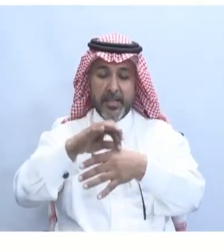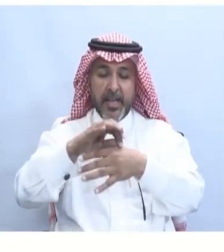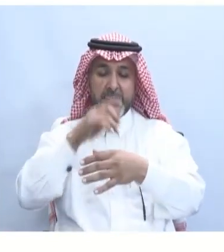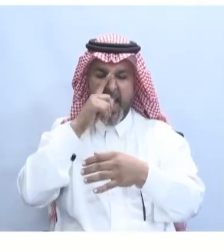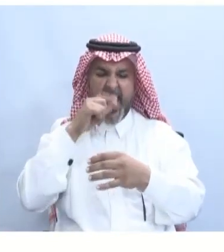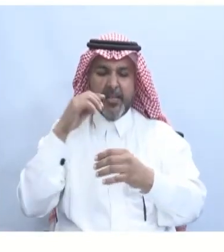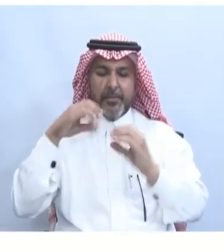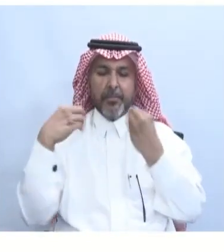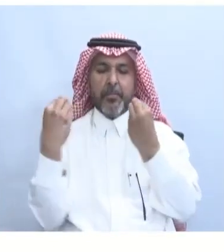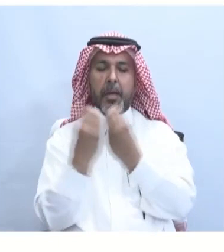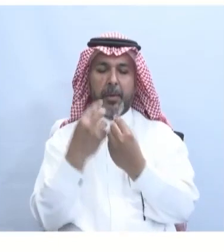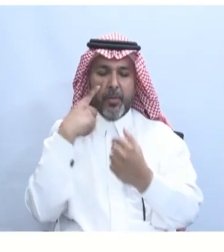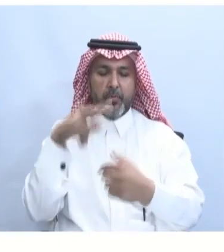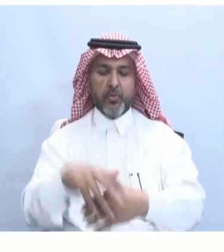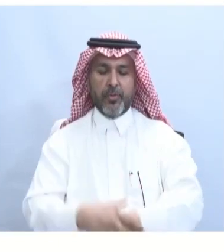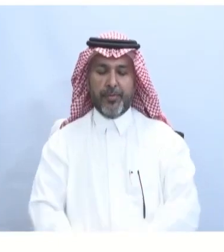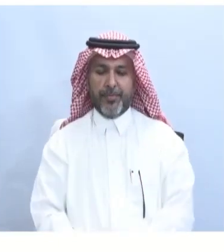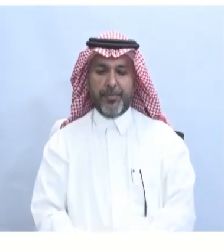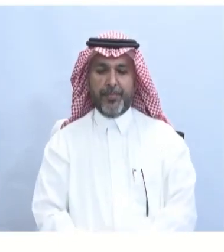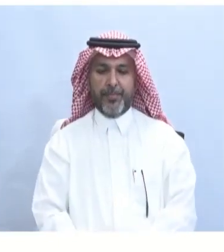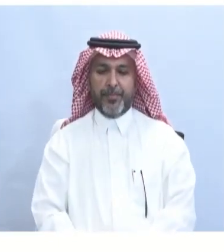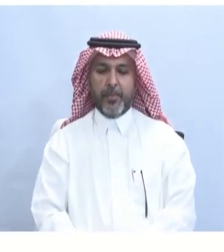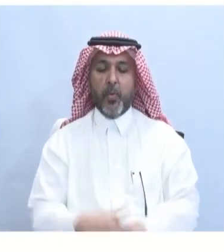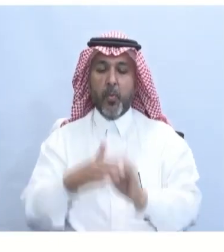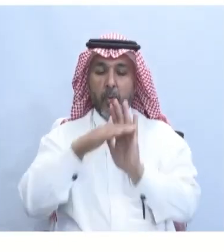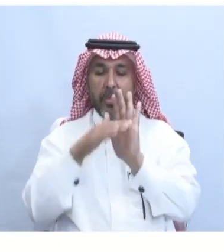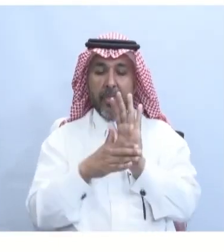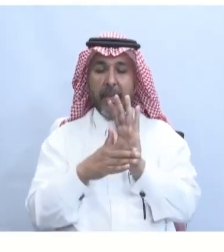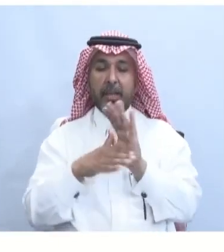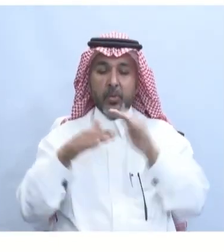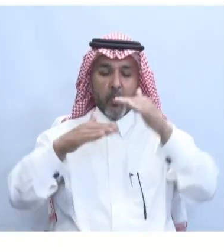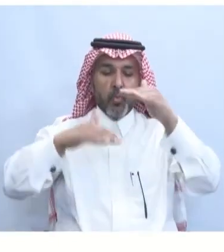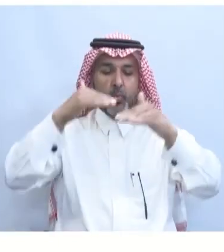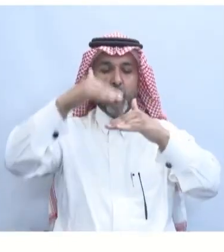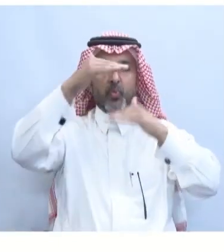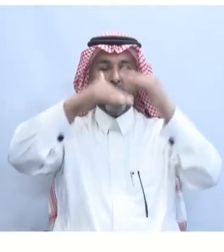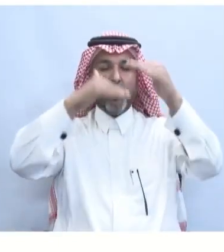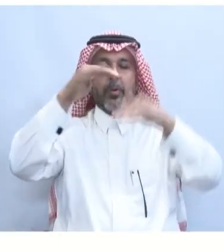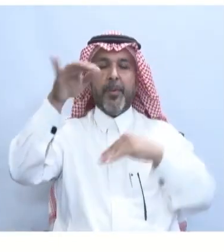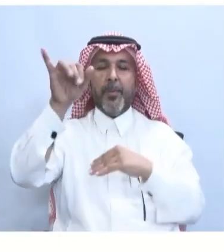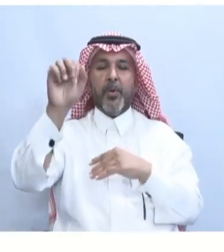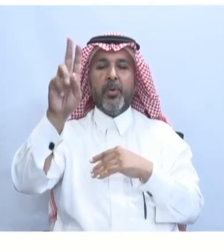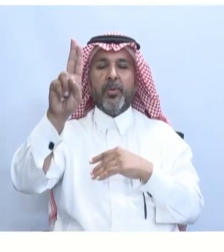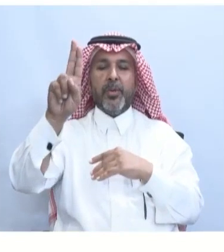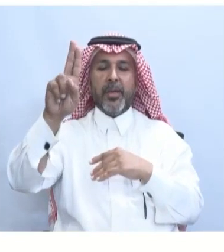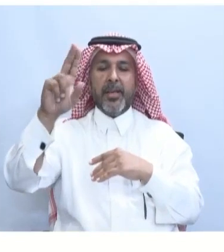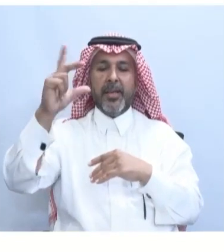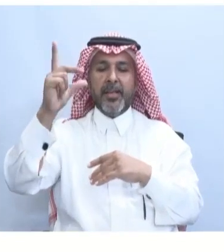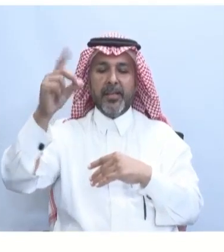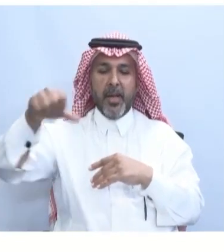متطوره وحضاره علم وقيم اذا هذه هي ابرز خصائص